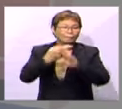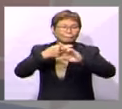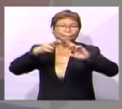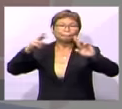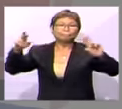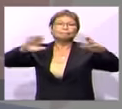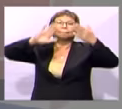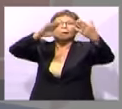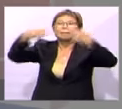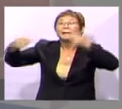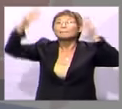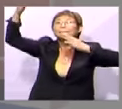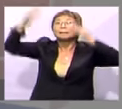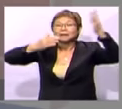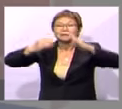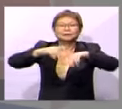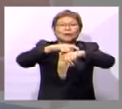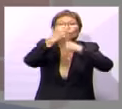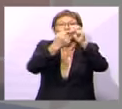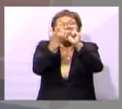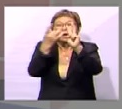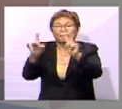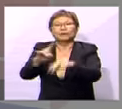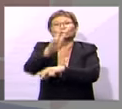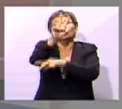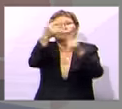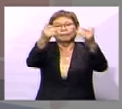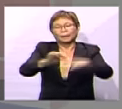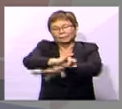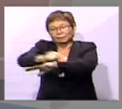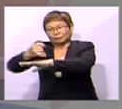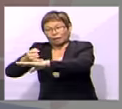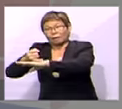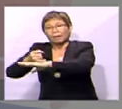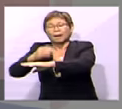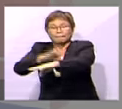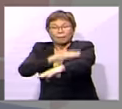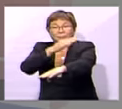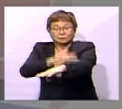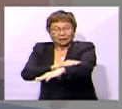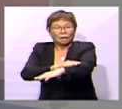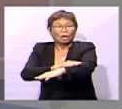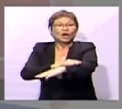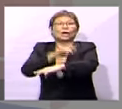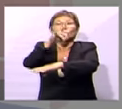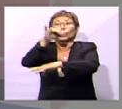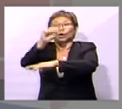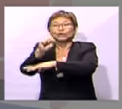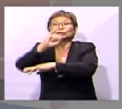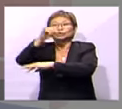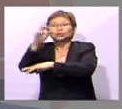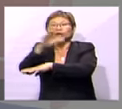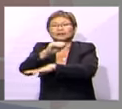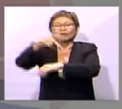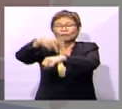Persiapan menghadapi Liga Malaysia musim 2018, dua pemain import dari Brazil Wonder Luis Bentancur Jr. dan